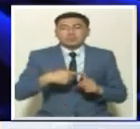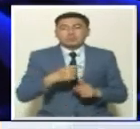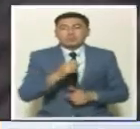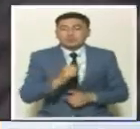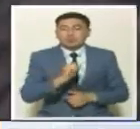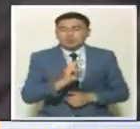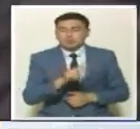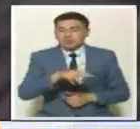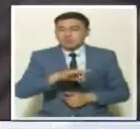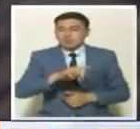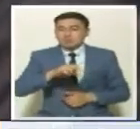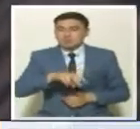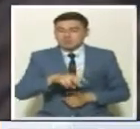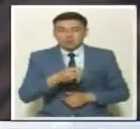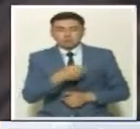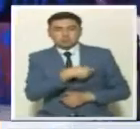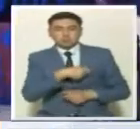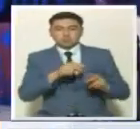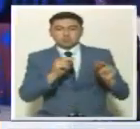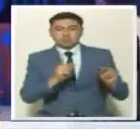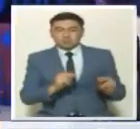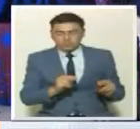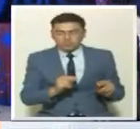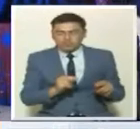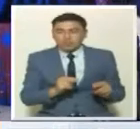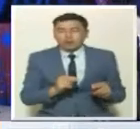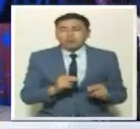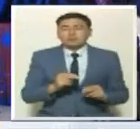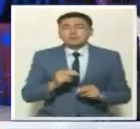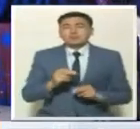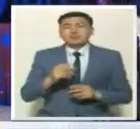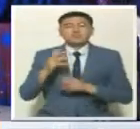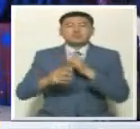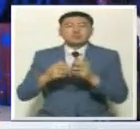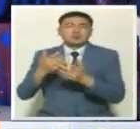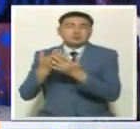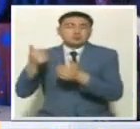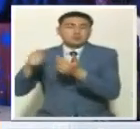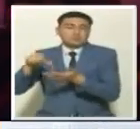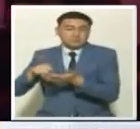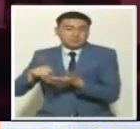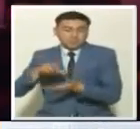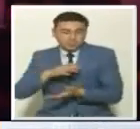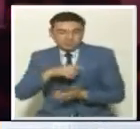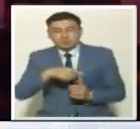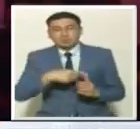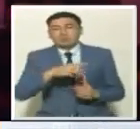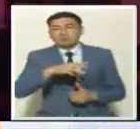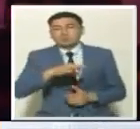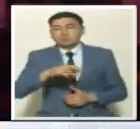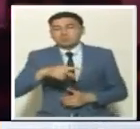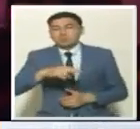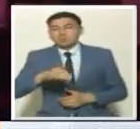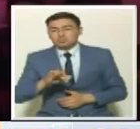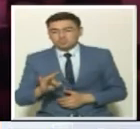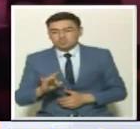Мотыева және топтың жетекшісі Құрманғазы атындағы Қазақ ұлттық консерваториясының түлегі халықаралық конкурстардың лауреаты Мөлдір Меңділді. Жиналғандар